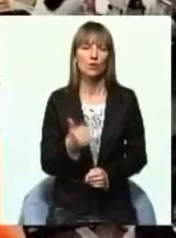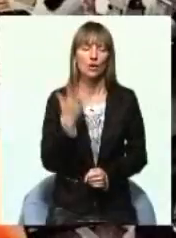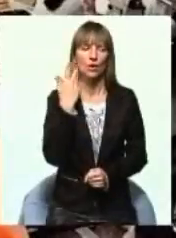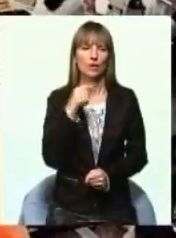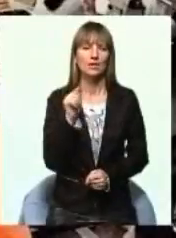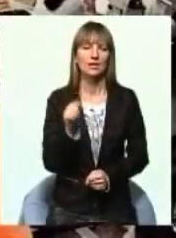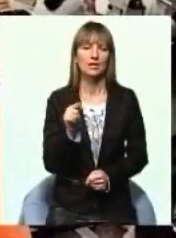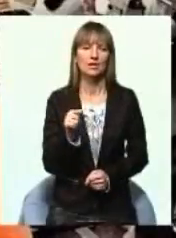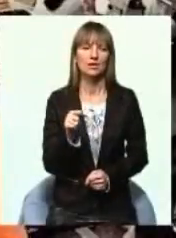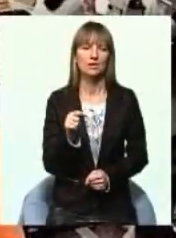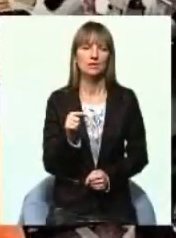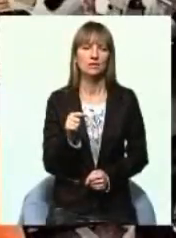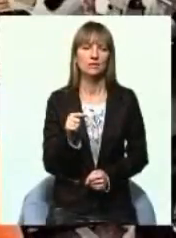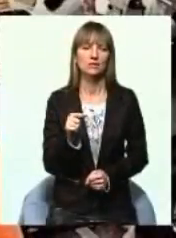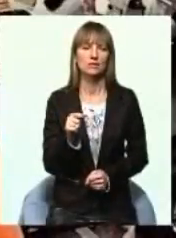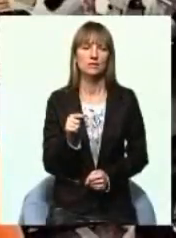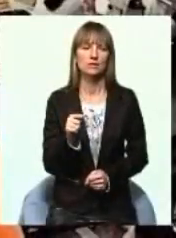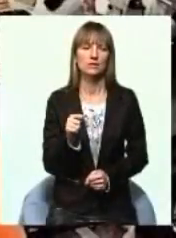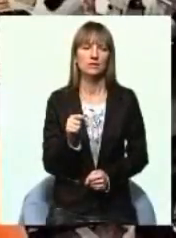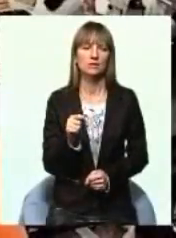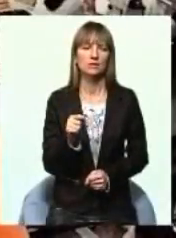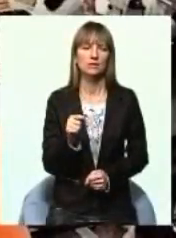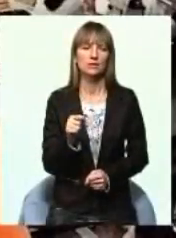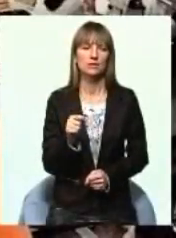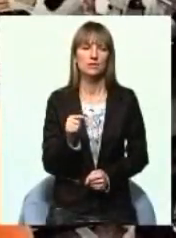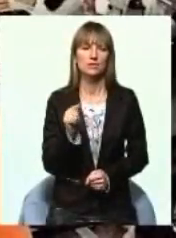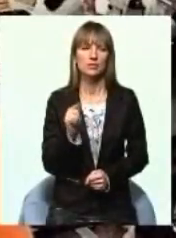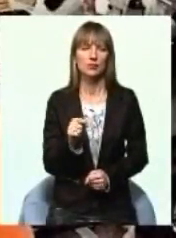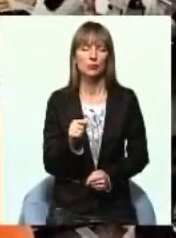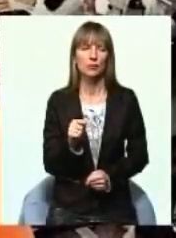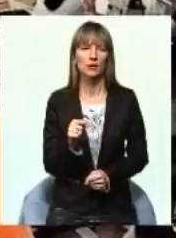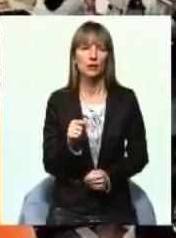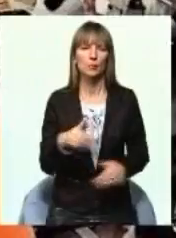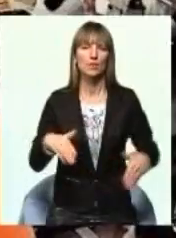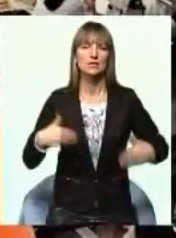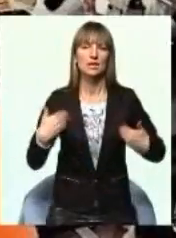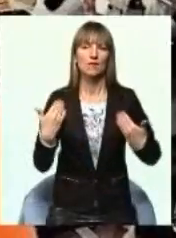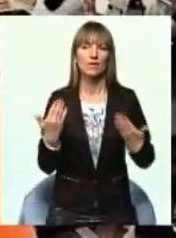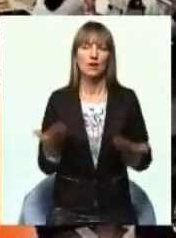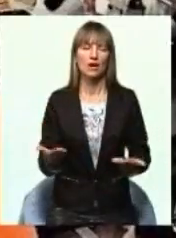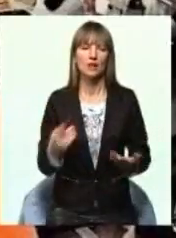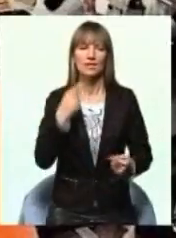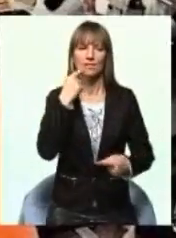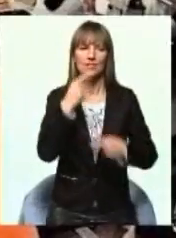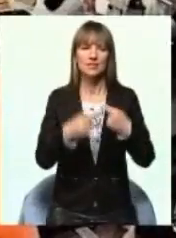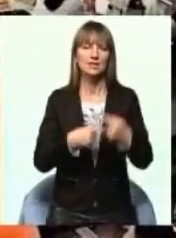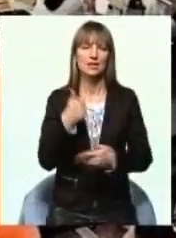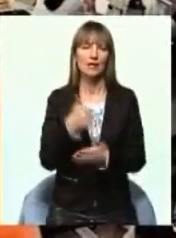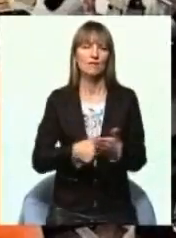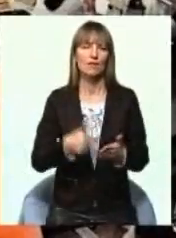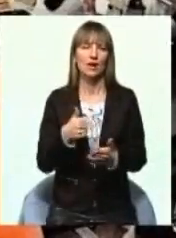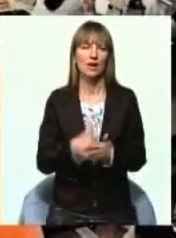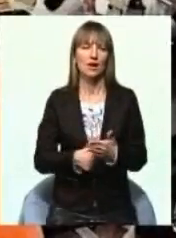ты пригодишь, это когда тебя поздравляют, тебя хвалят,